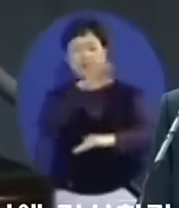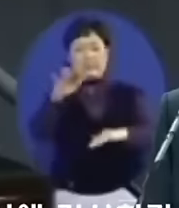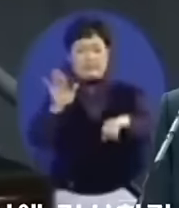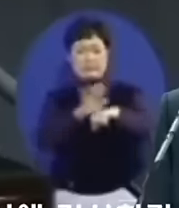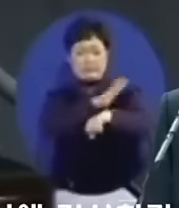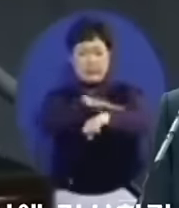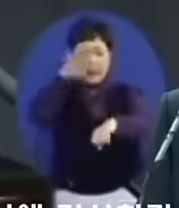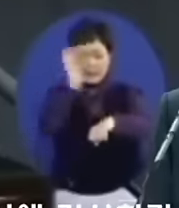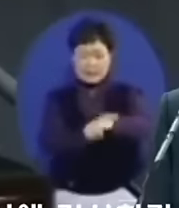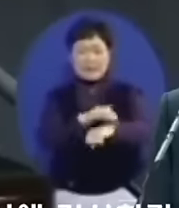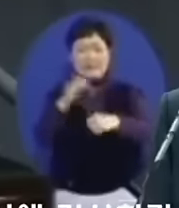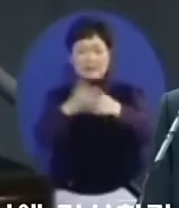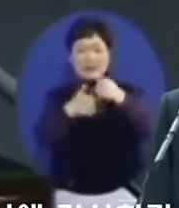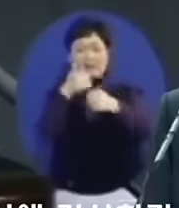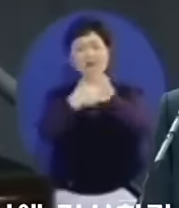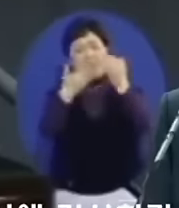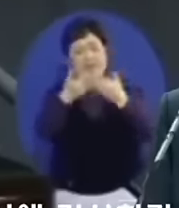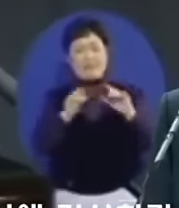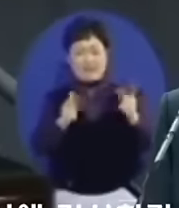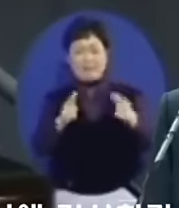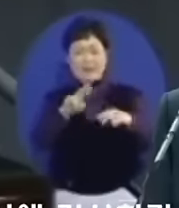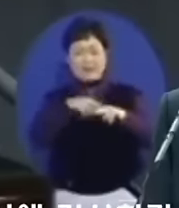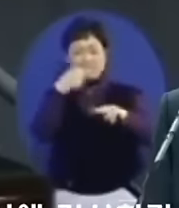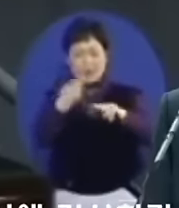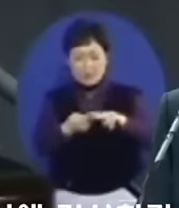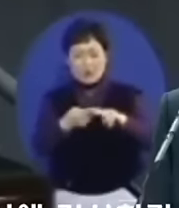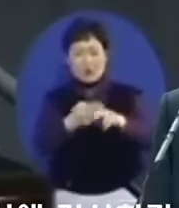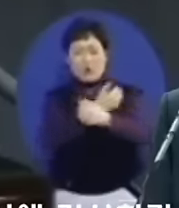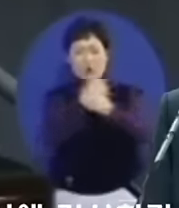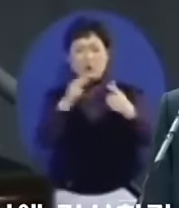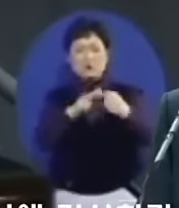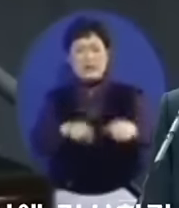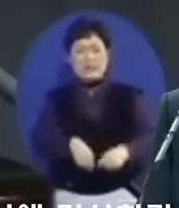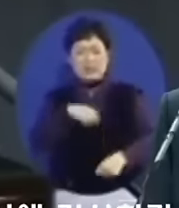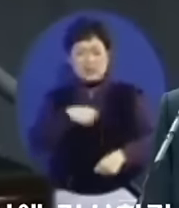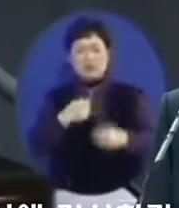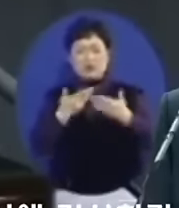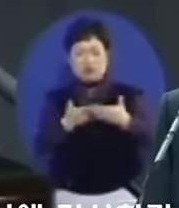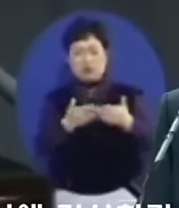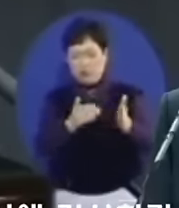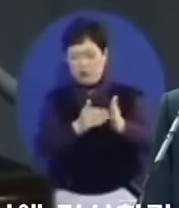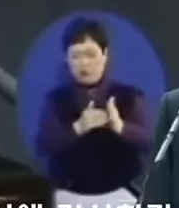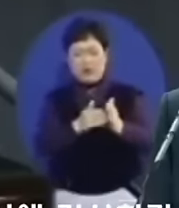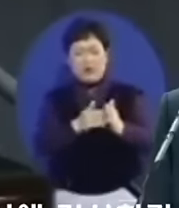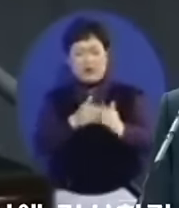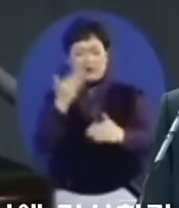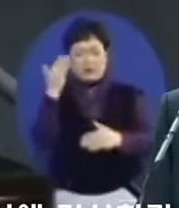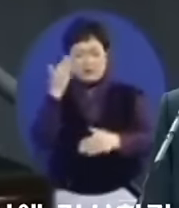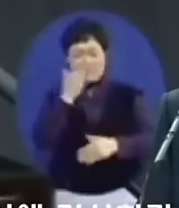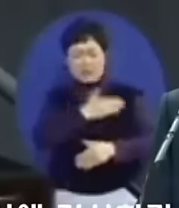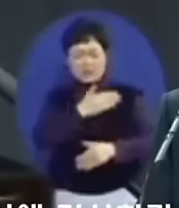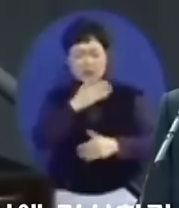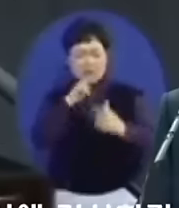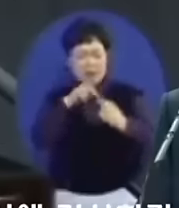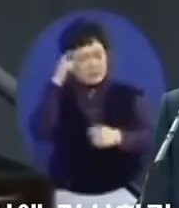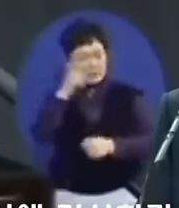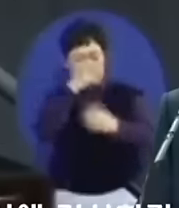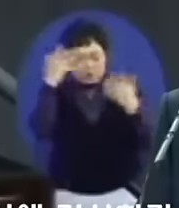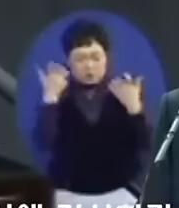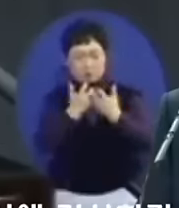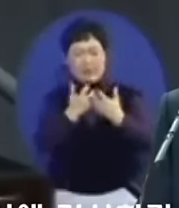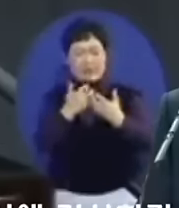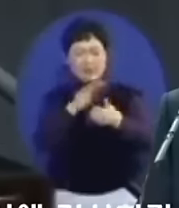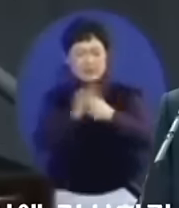잘해서 하나님의 은총을 받는 것이 아닙니다. 선물로 용서와 의로움을 주시고 성결과 성령 충만을 주시고 치료와